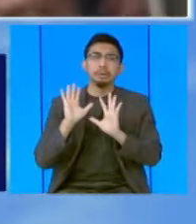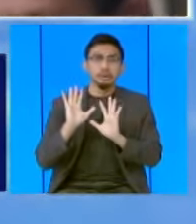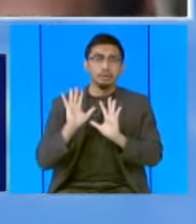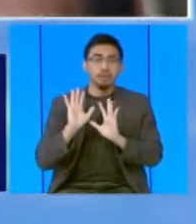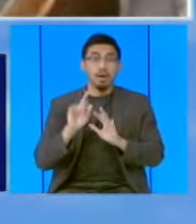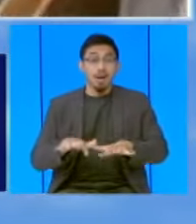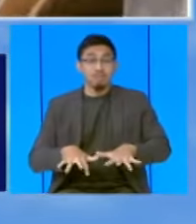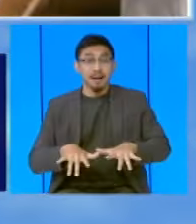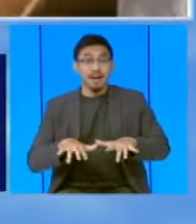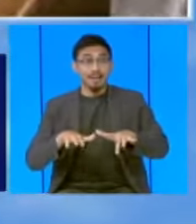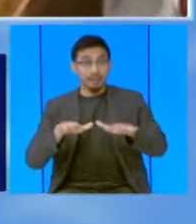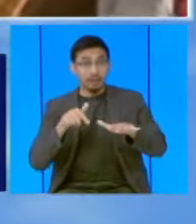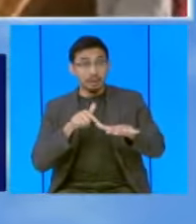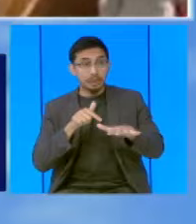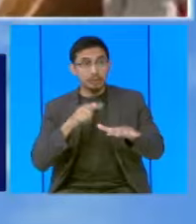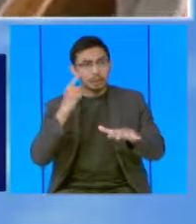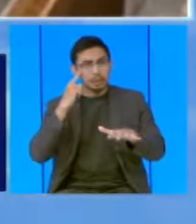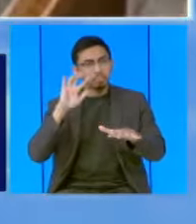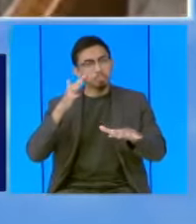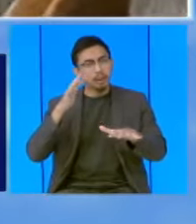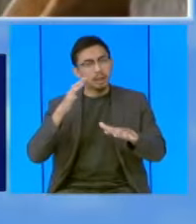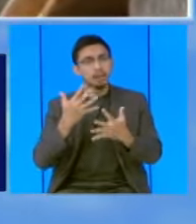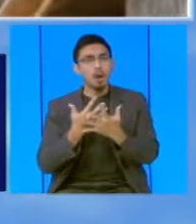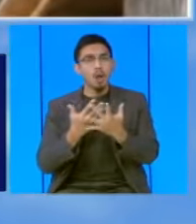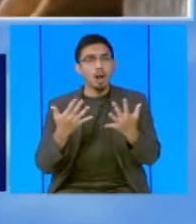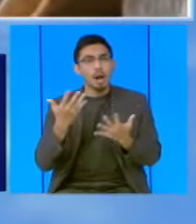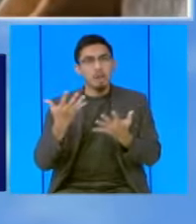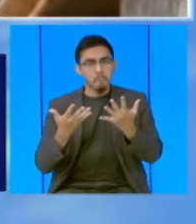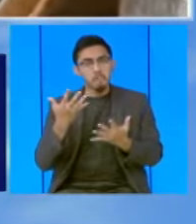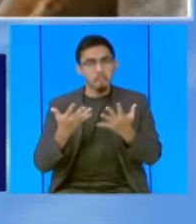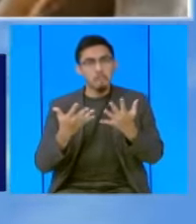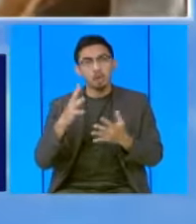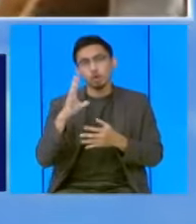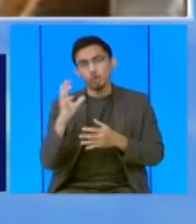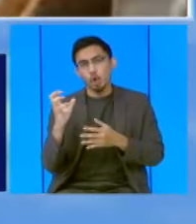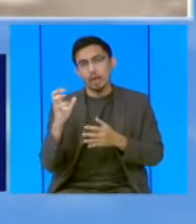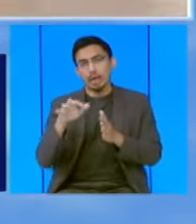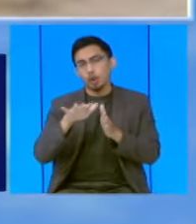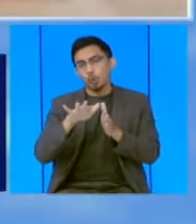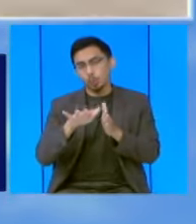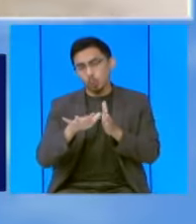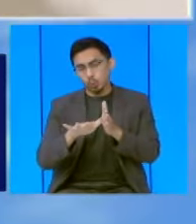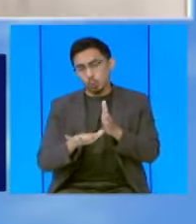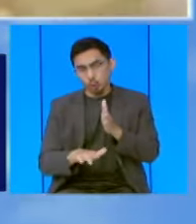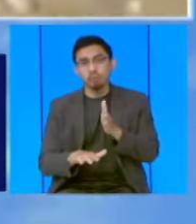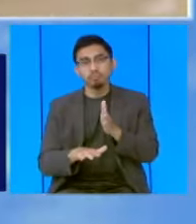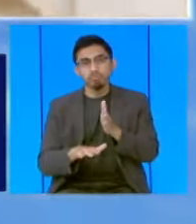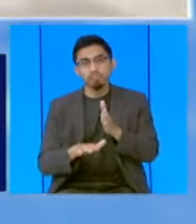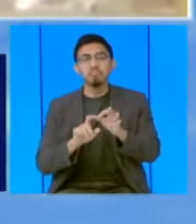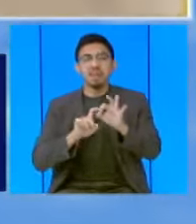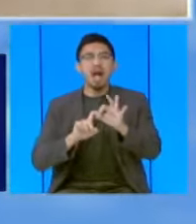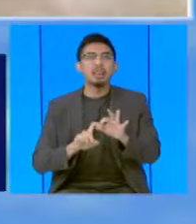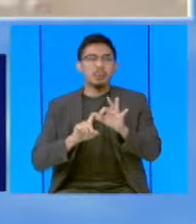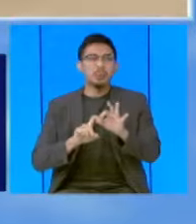ini sendiri diprediksi oleh warga sini akan surut pada sore nanti. Namun melihat terlebih dahulu curah hujan yang